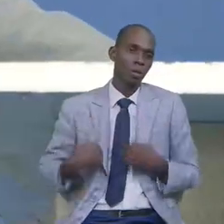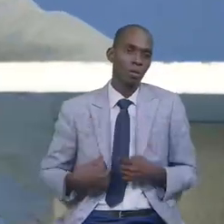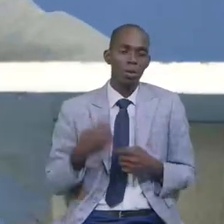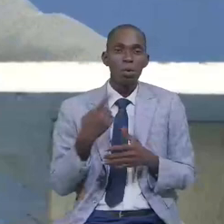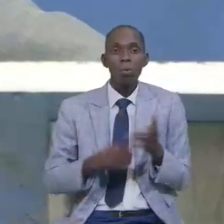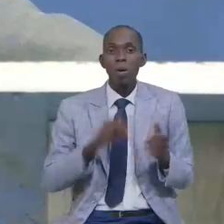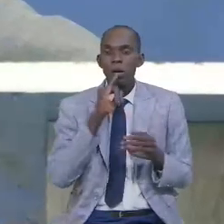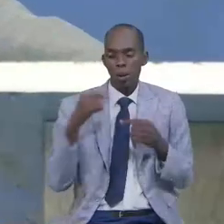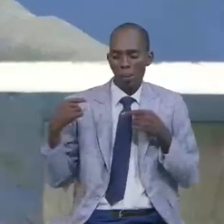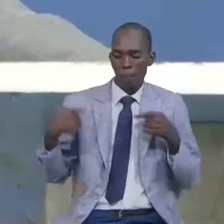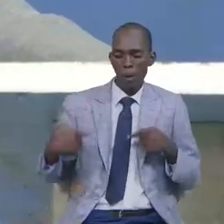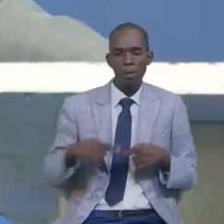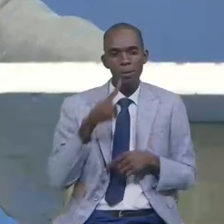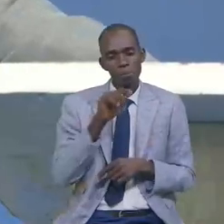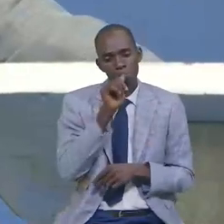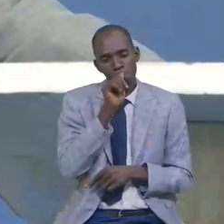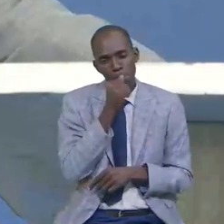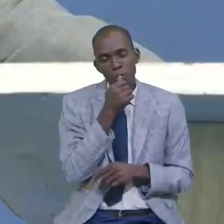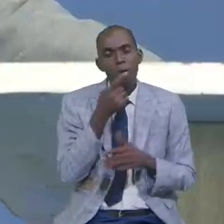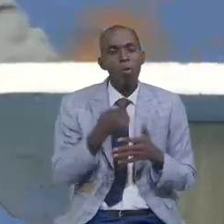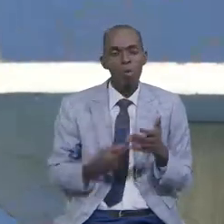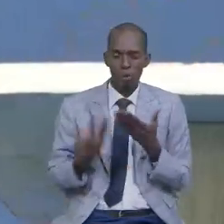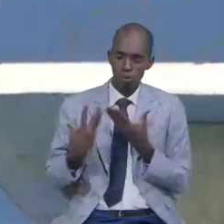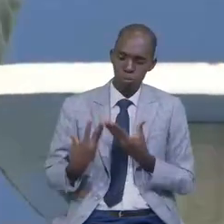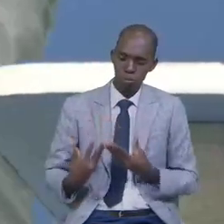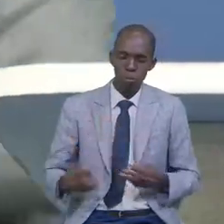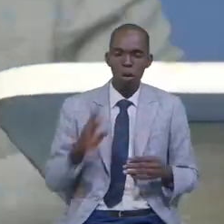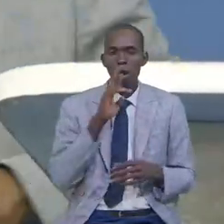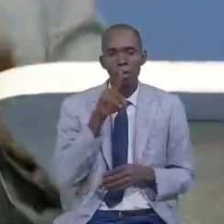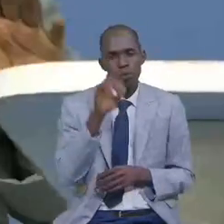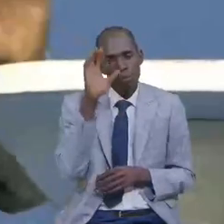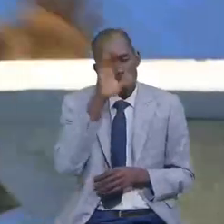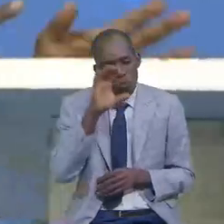tu portes? Quelle solution cherches-tu? Il dit,